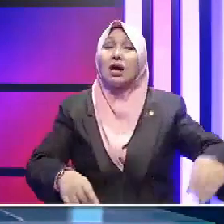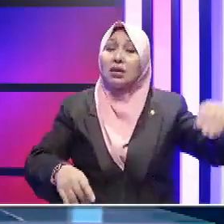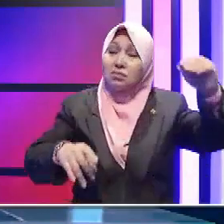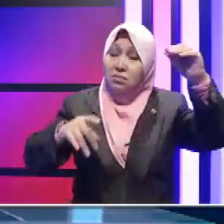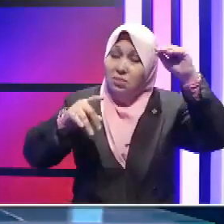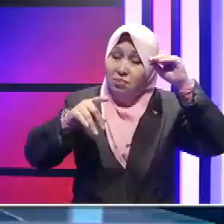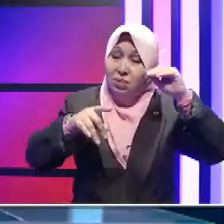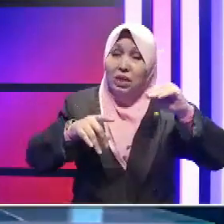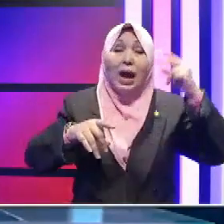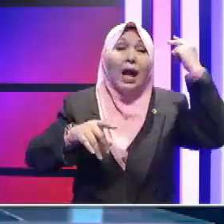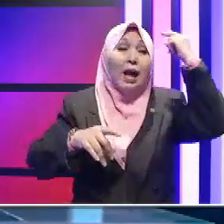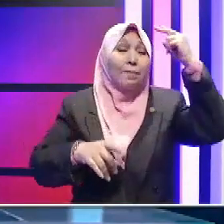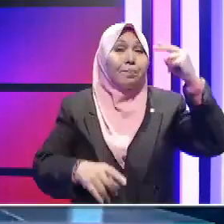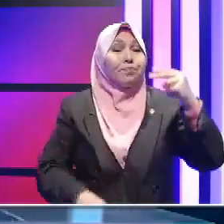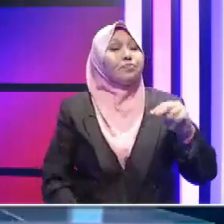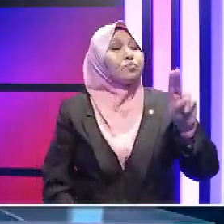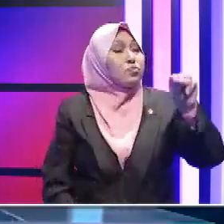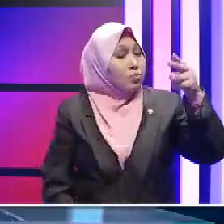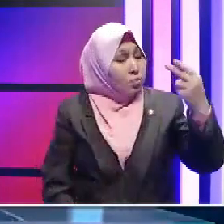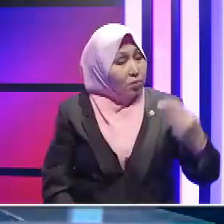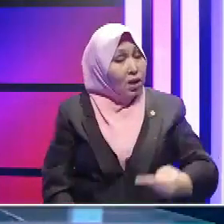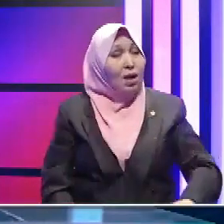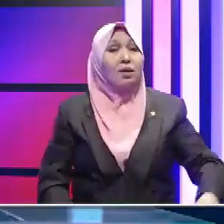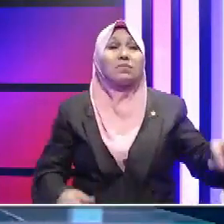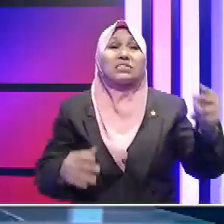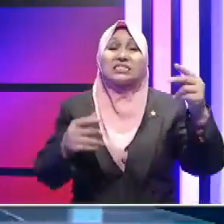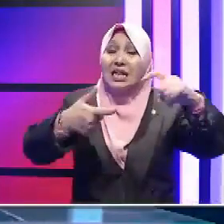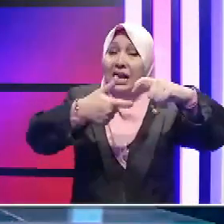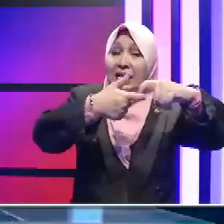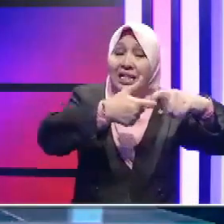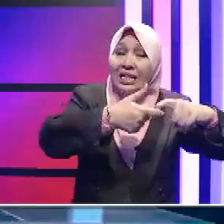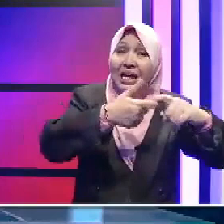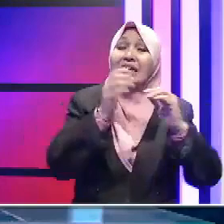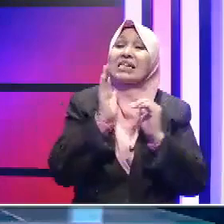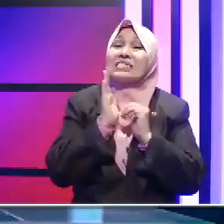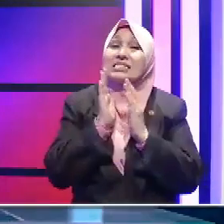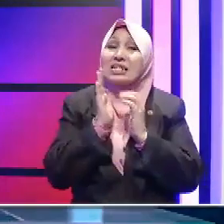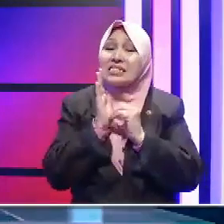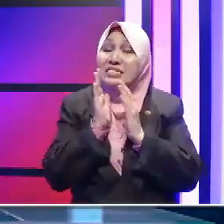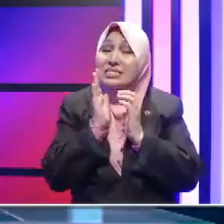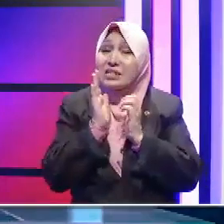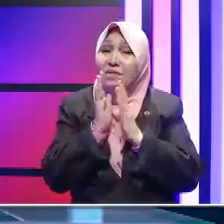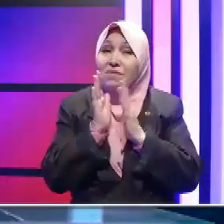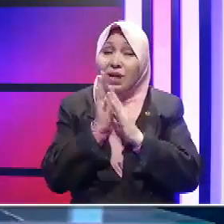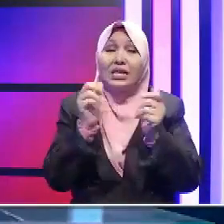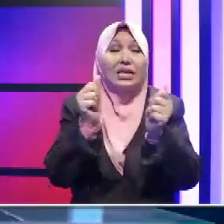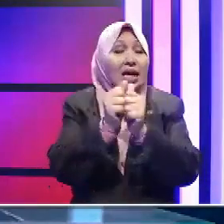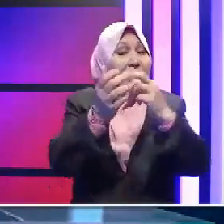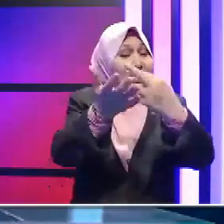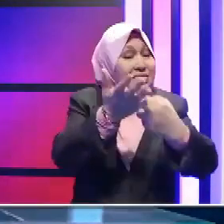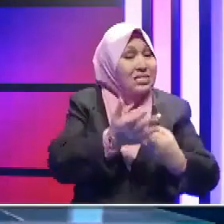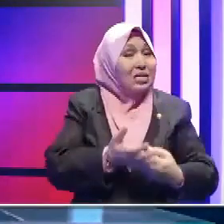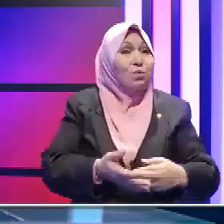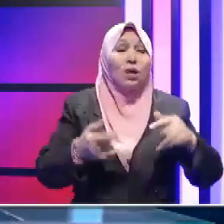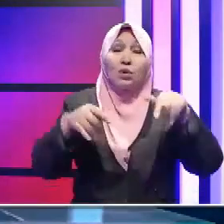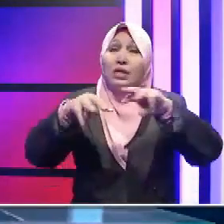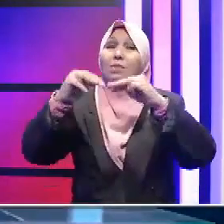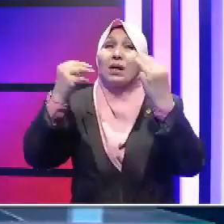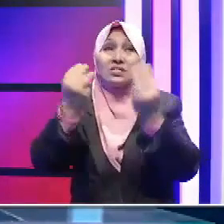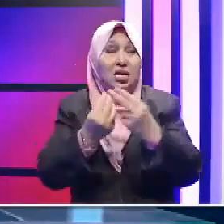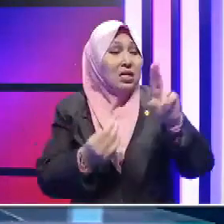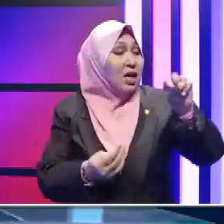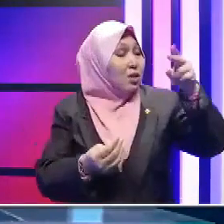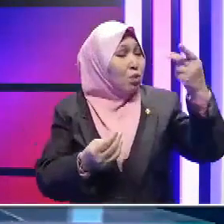dengan kedatangan rezeki para ulama tafsir gitu menyatukan waktu ini kaum Nabi Nuh telah ditimpa musibah